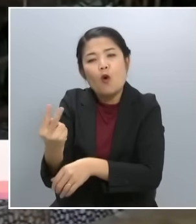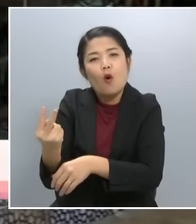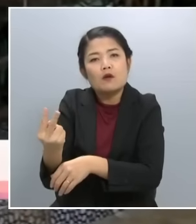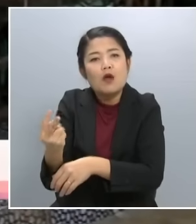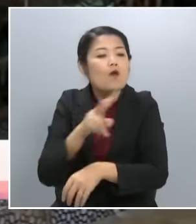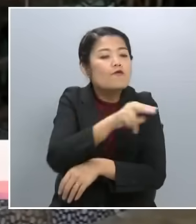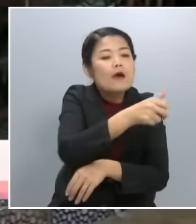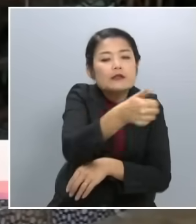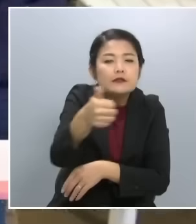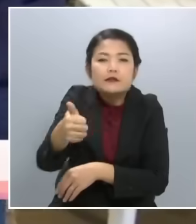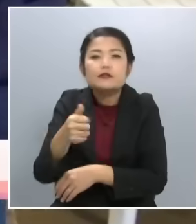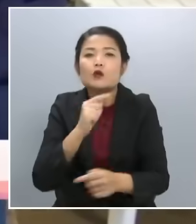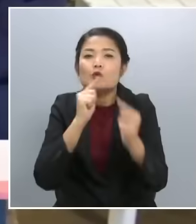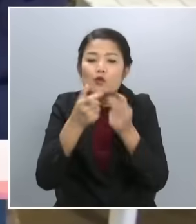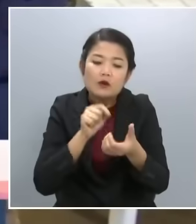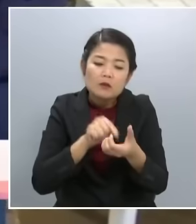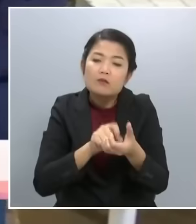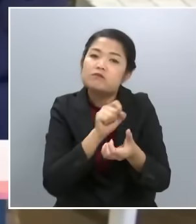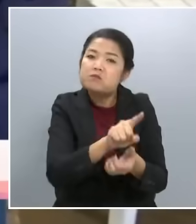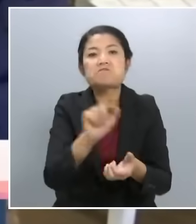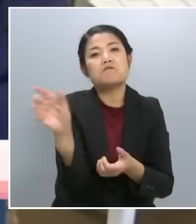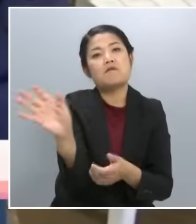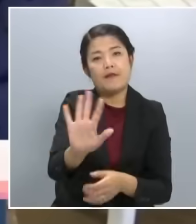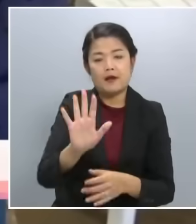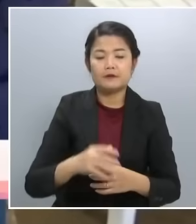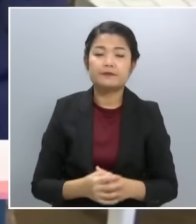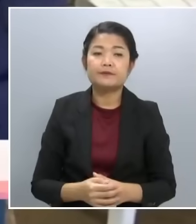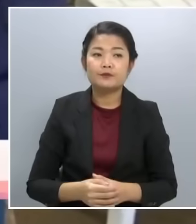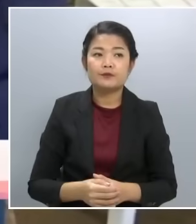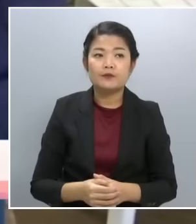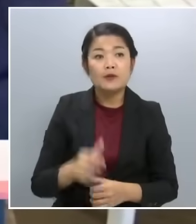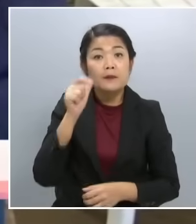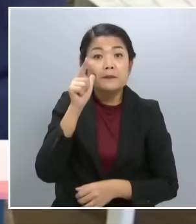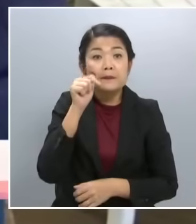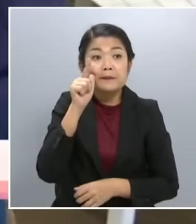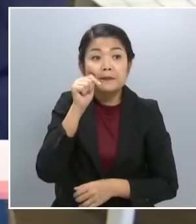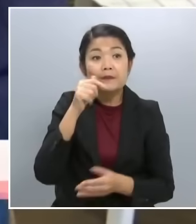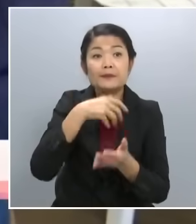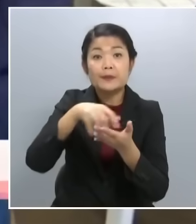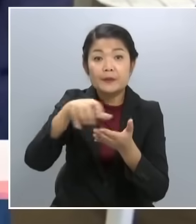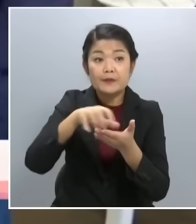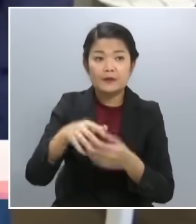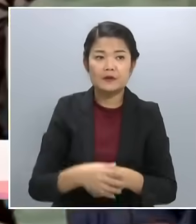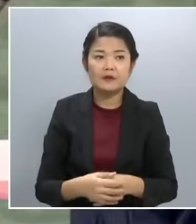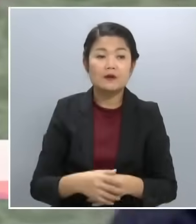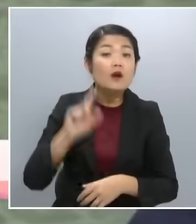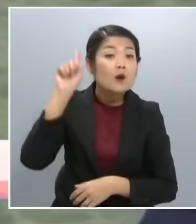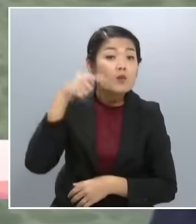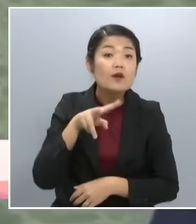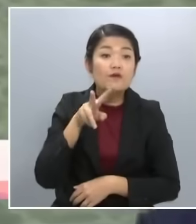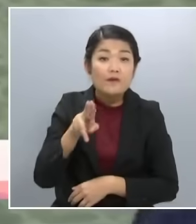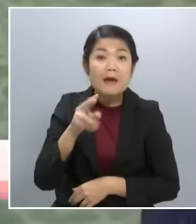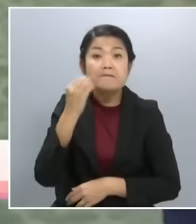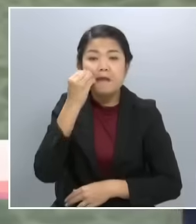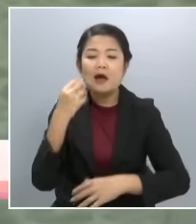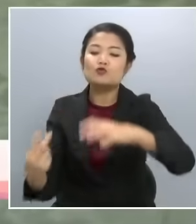แชทหรือโทรหาอีกเด็ดขาดนอกจากนี้แม่ของโบ้ยังบอก้วยว่าในช่วงที่แพรวมาอยู่ที่บ้านส่วนสนใหญ่เนี่ย